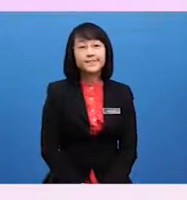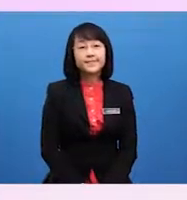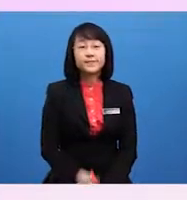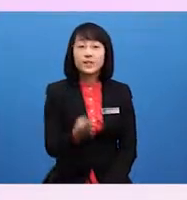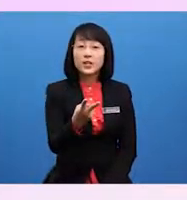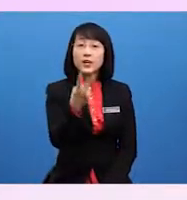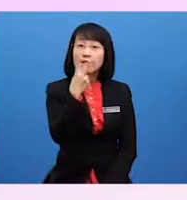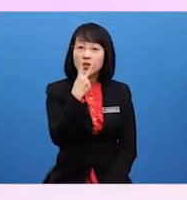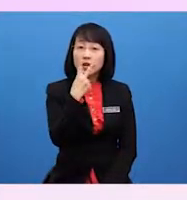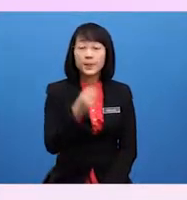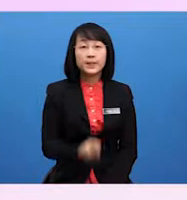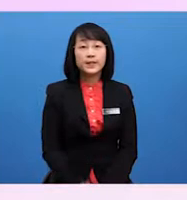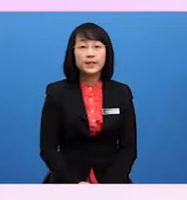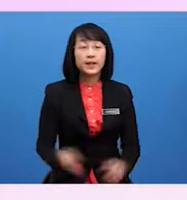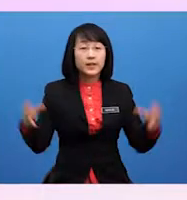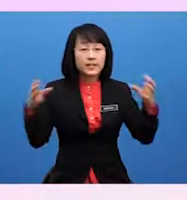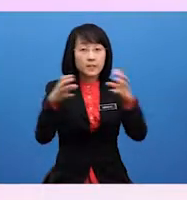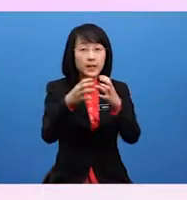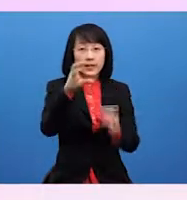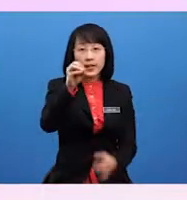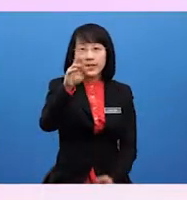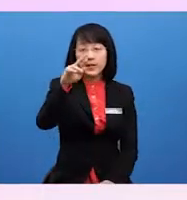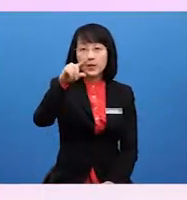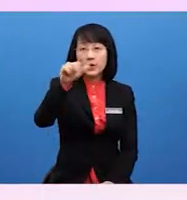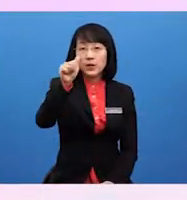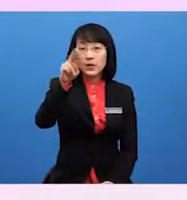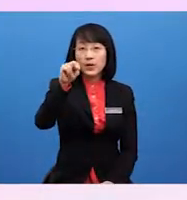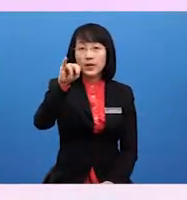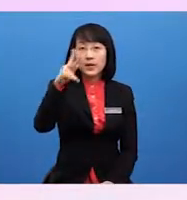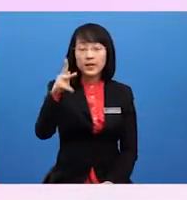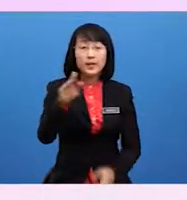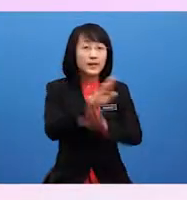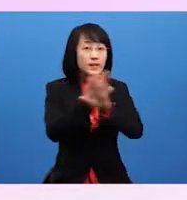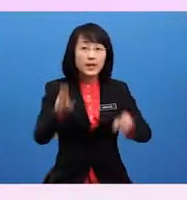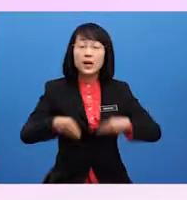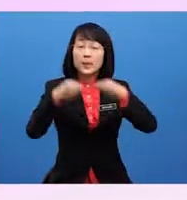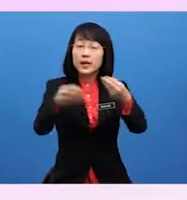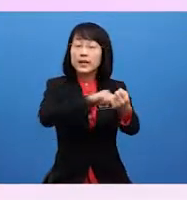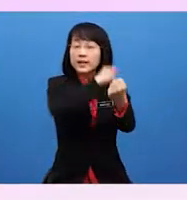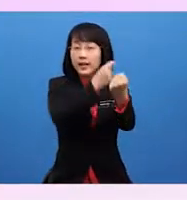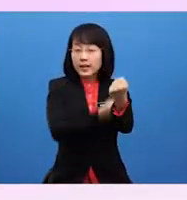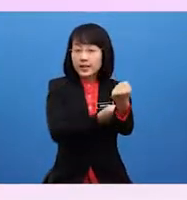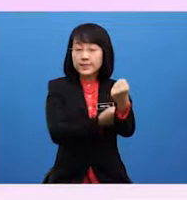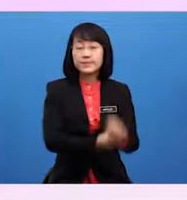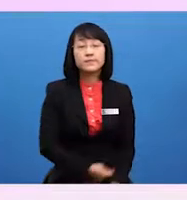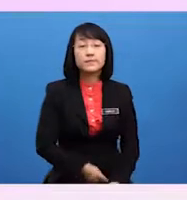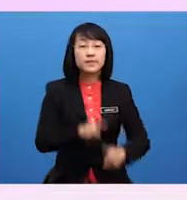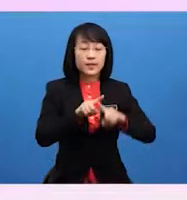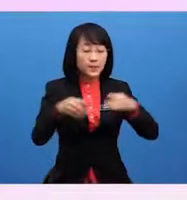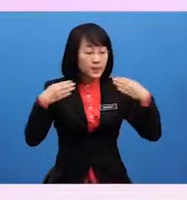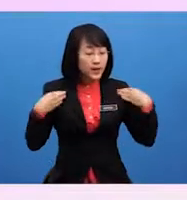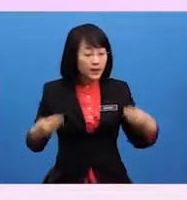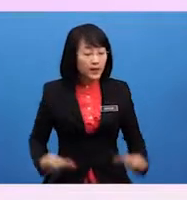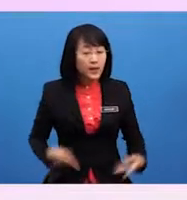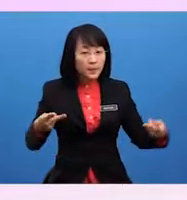Vitamin ialah sebatian organik yang tidak membekalkan tenaga tetapi diperlukan oleh badan